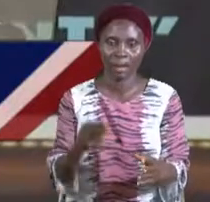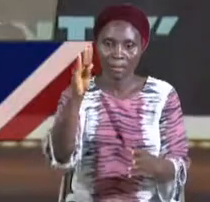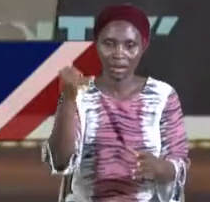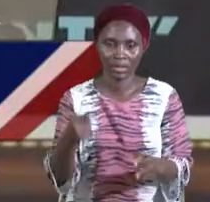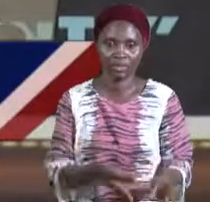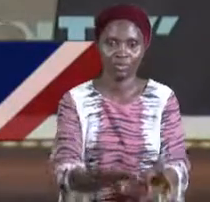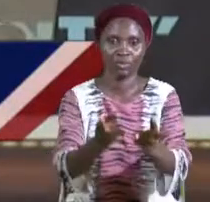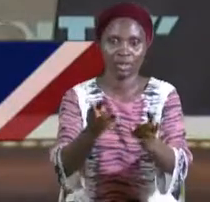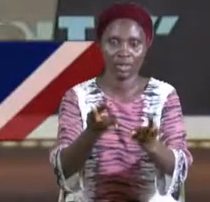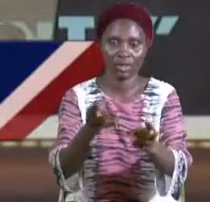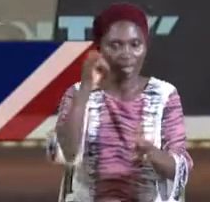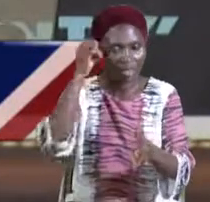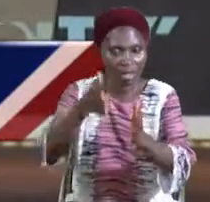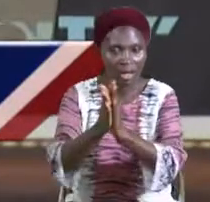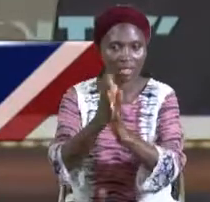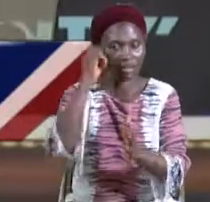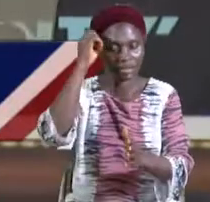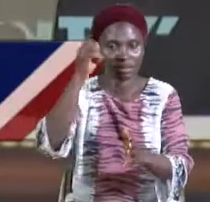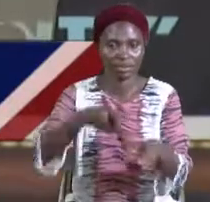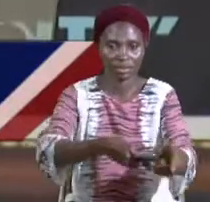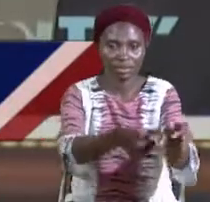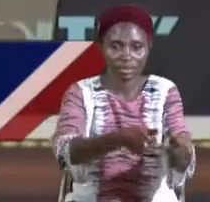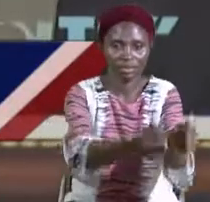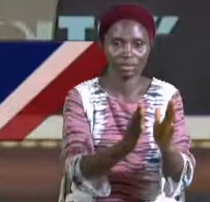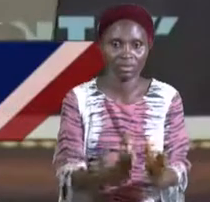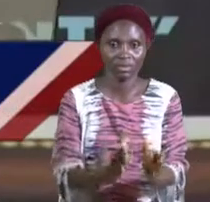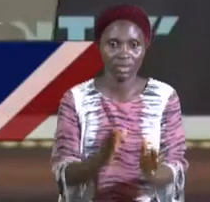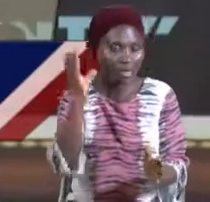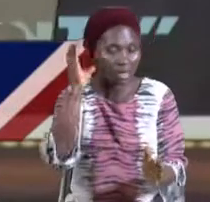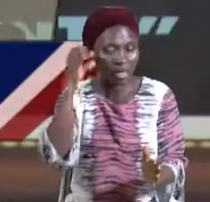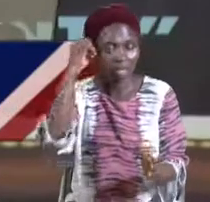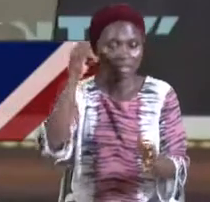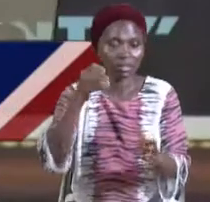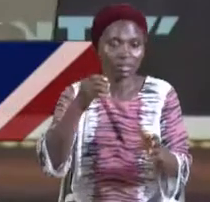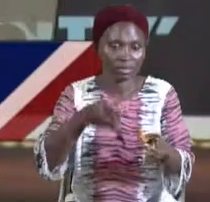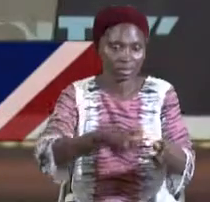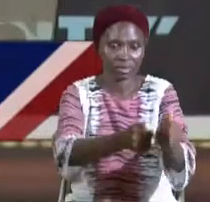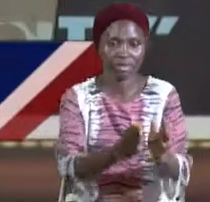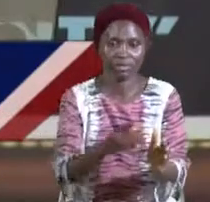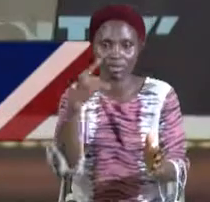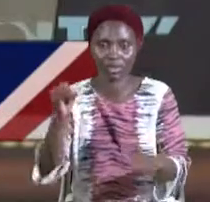chemin cette question. Qui dit-on que je suis?